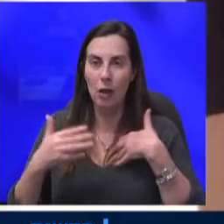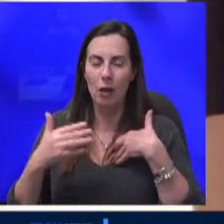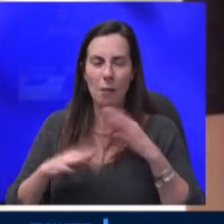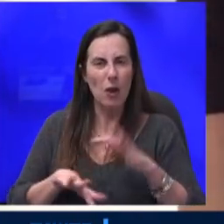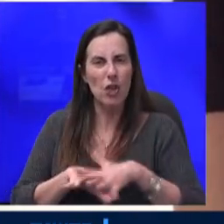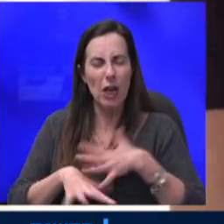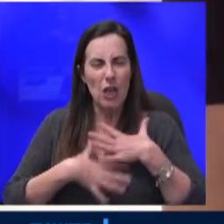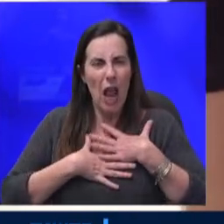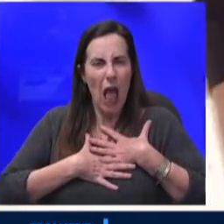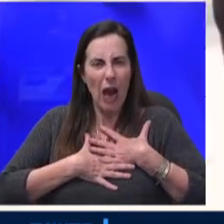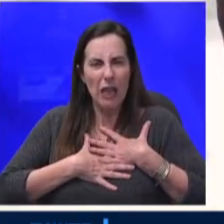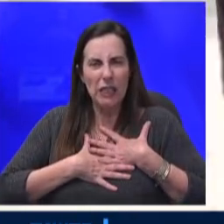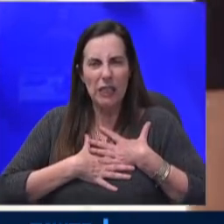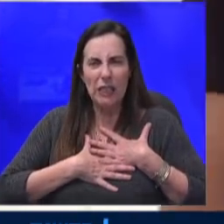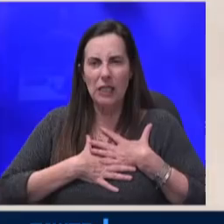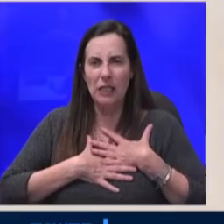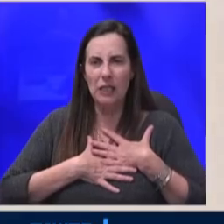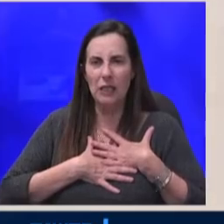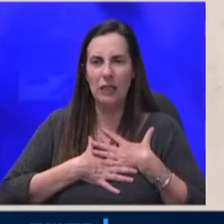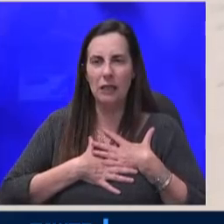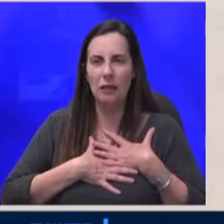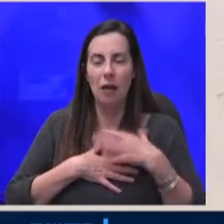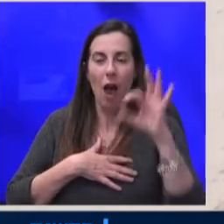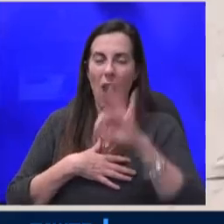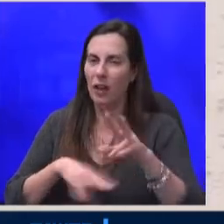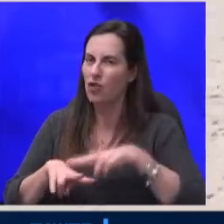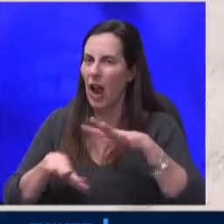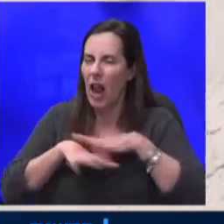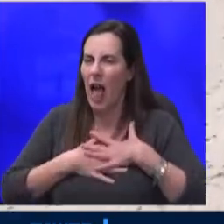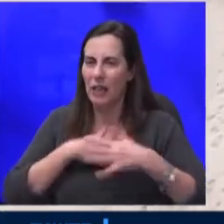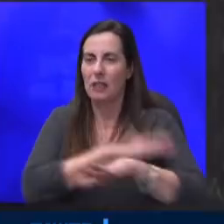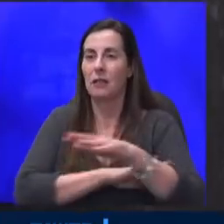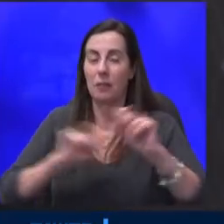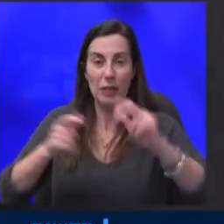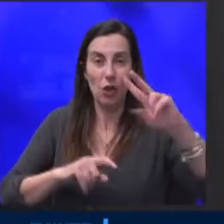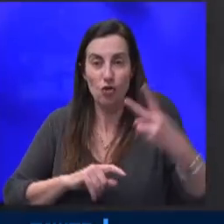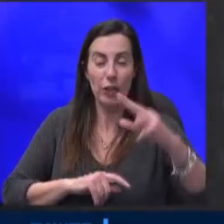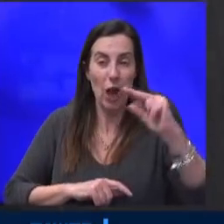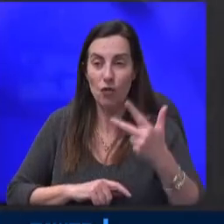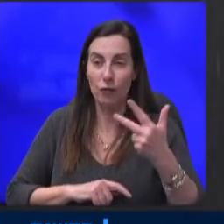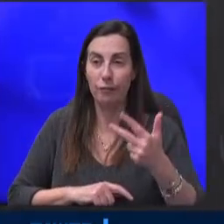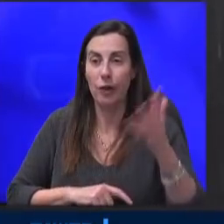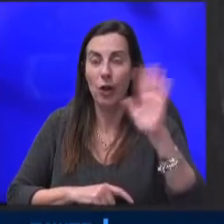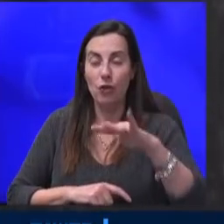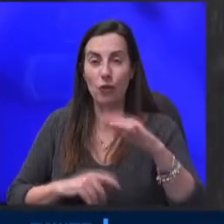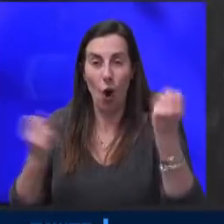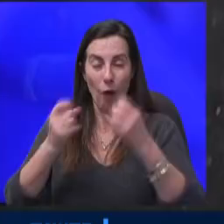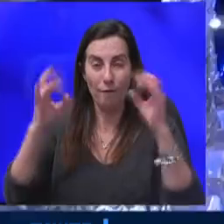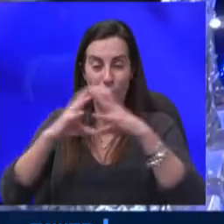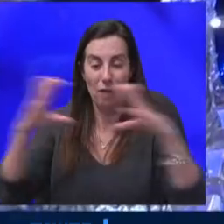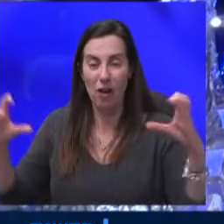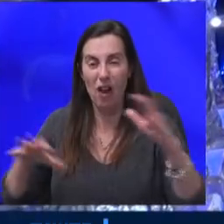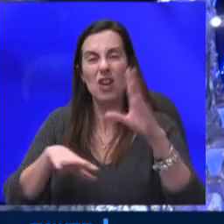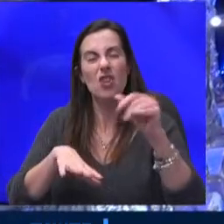הזה. עדיין נשאר לי יד שמאל. מהסגר השני לשלישי נוספו להן ללימוזינות לא רק עוד שכבות